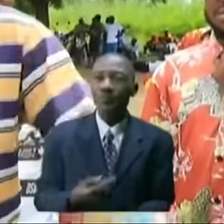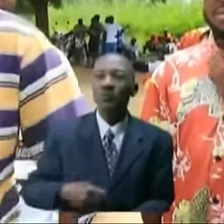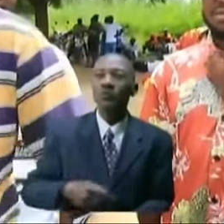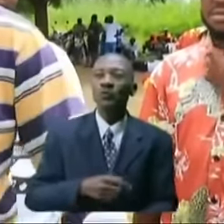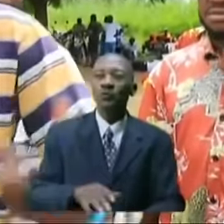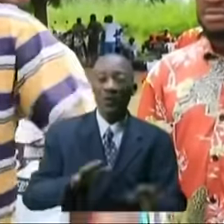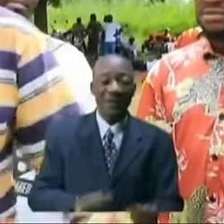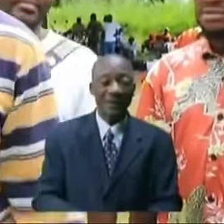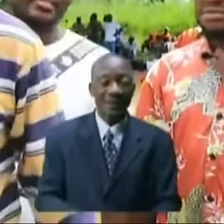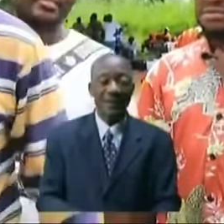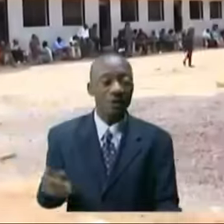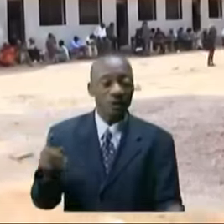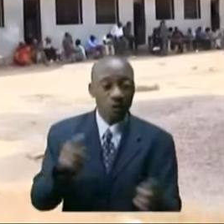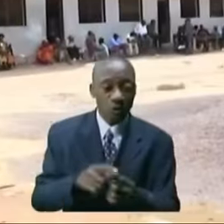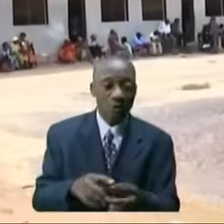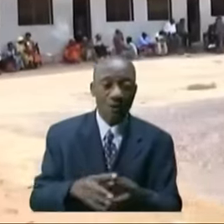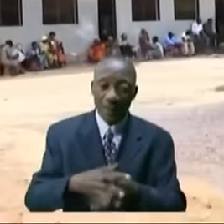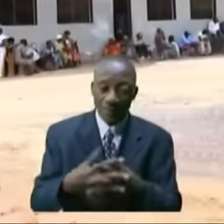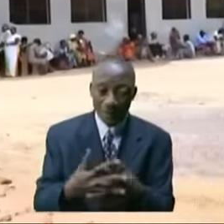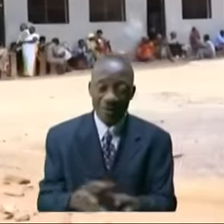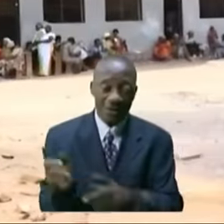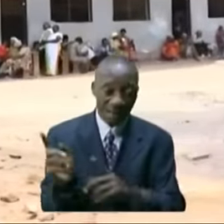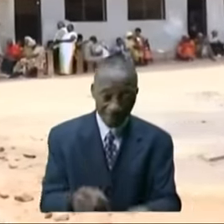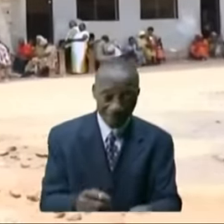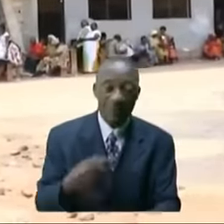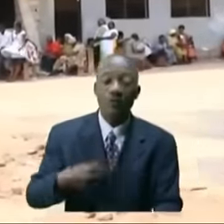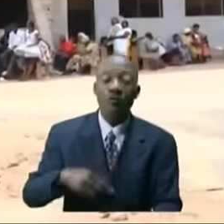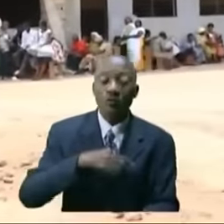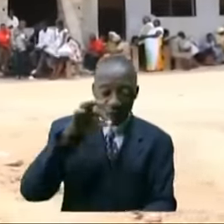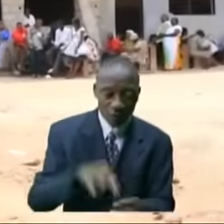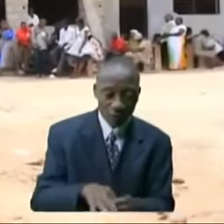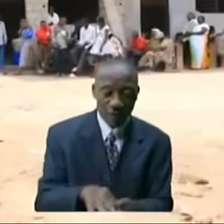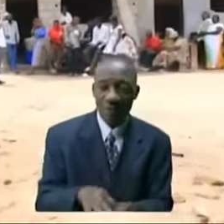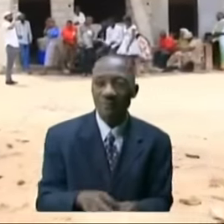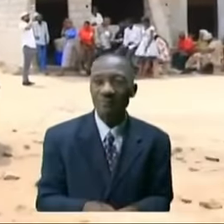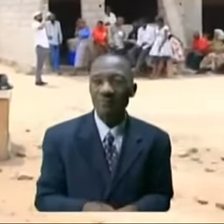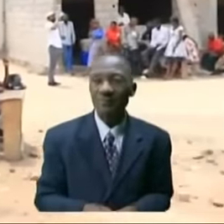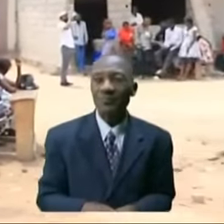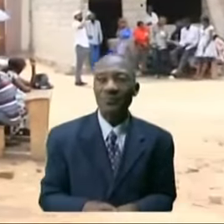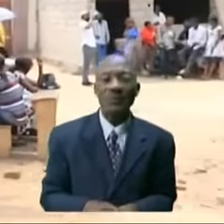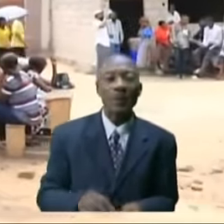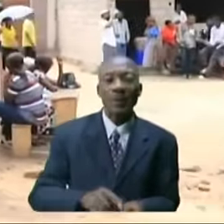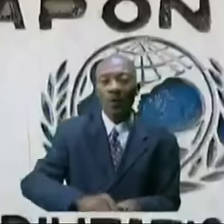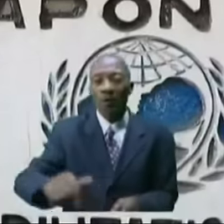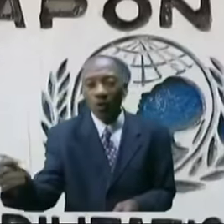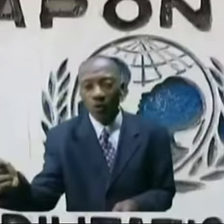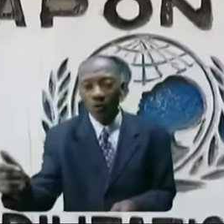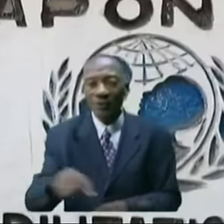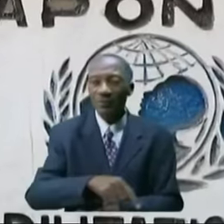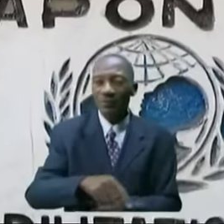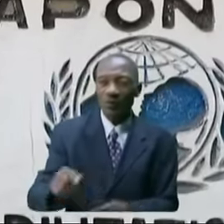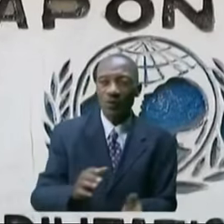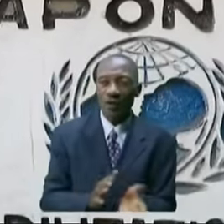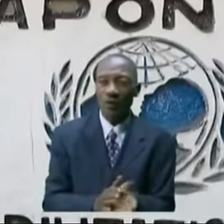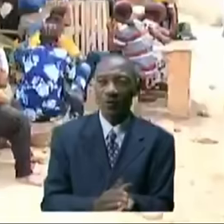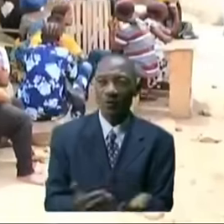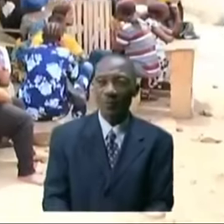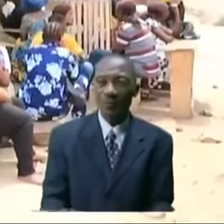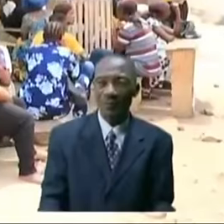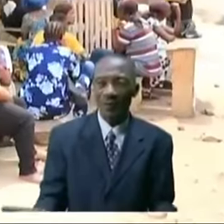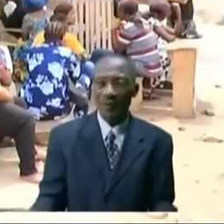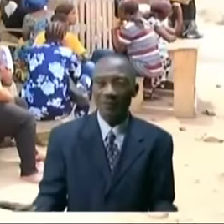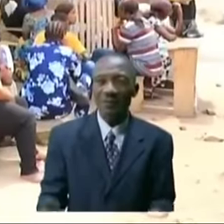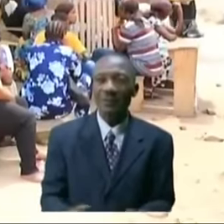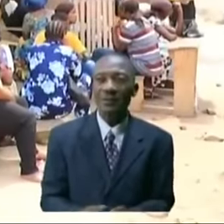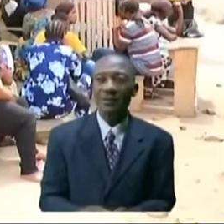où les machines arrivent. Nous allons voter. À quelques kilomètres d'ici, le bureau de la CENI, école primaire Mboudi, toujours. Dans